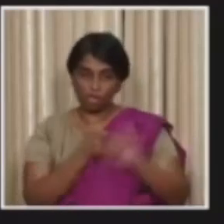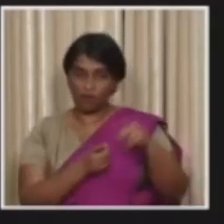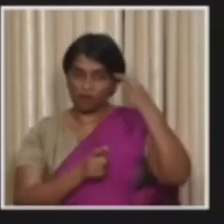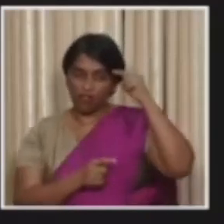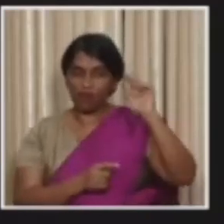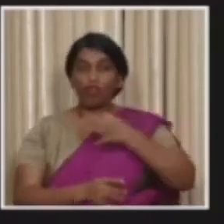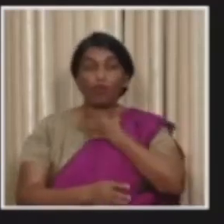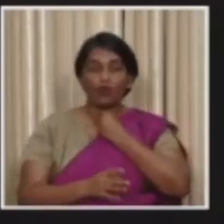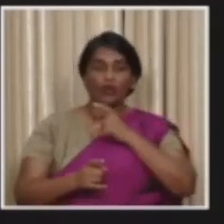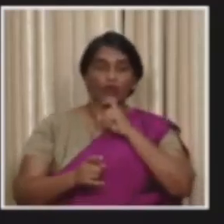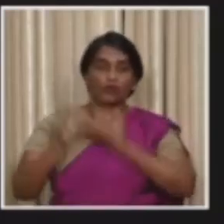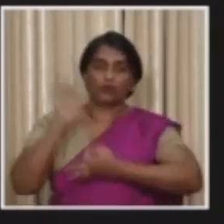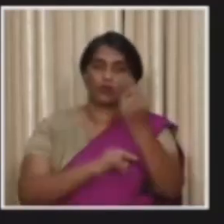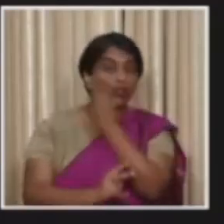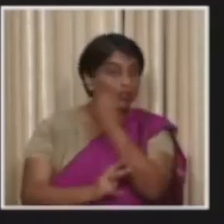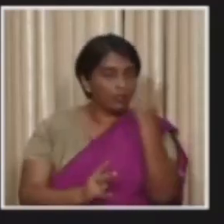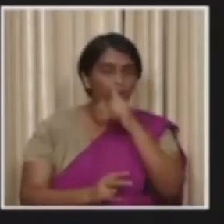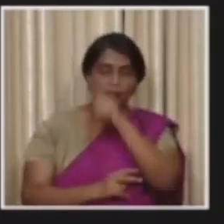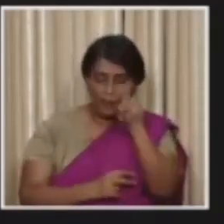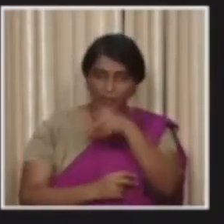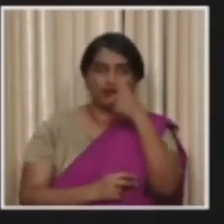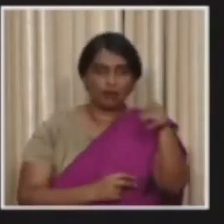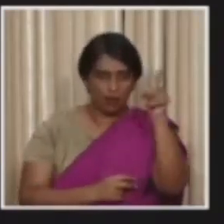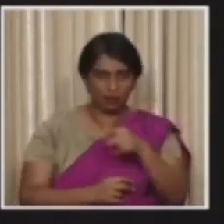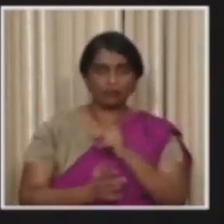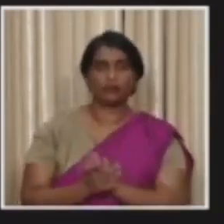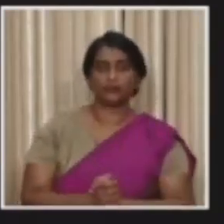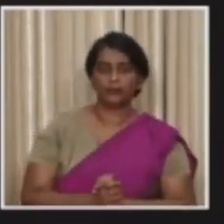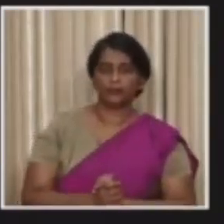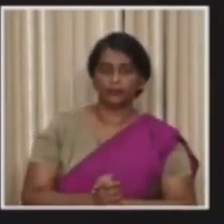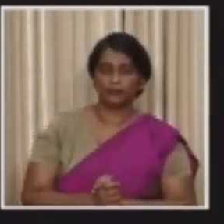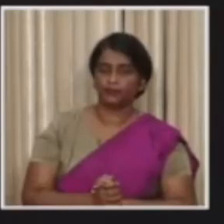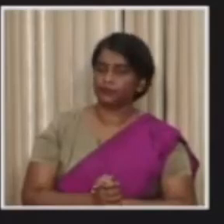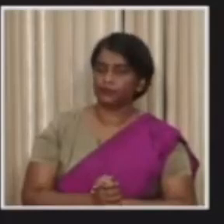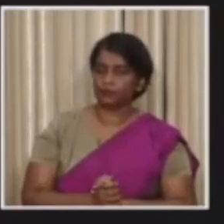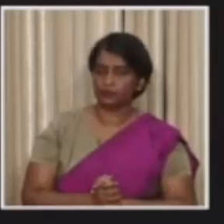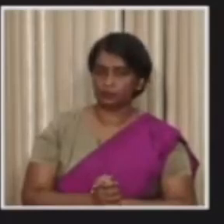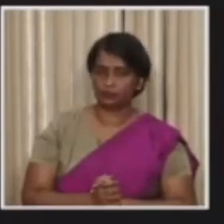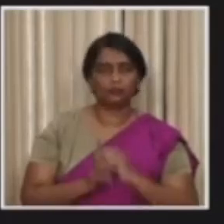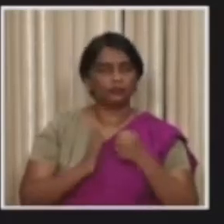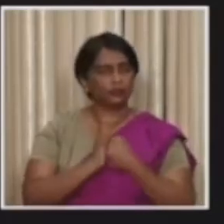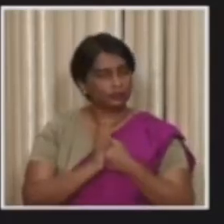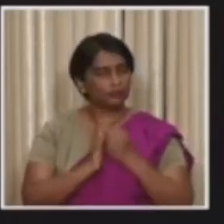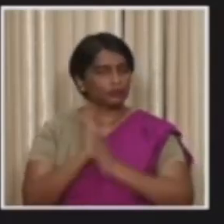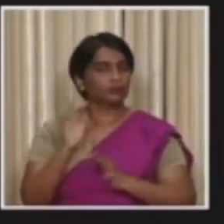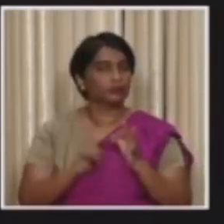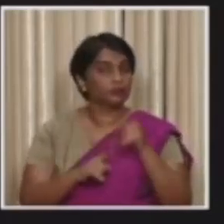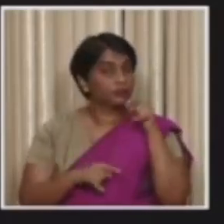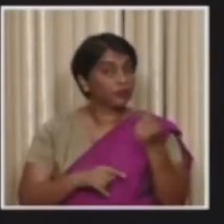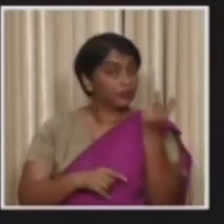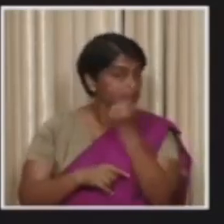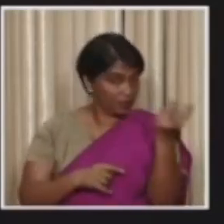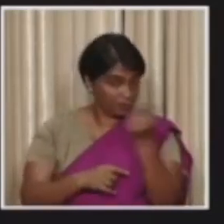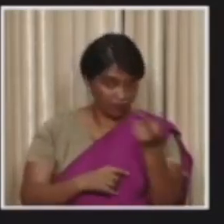විරුද්ධව බොරුවට නඩු දාන්නත් බෑ. මේ දෙකම වැරදි. Both this amounts to honorable member abuse of the process. That's what we are saying. We